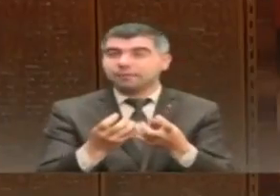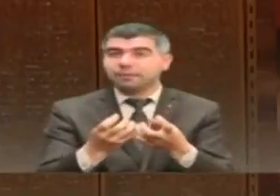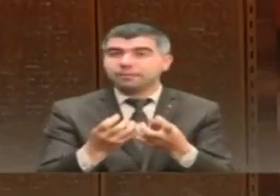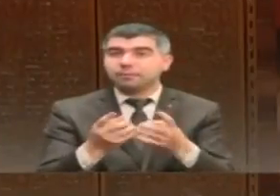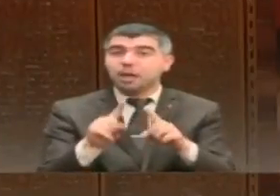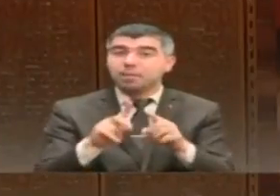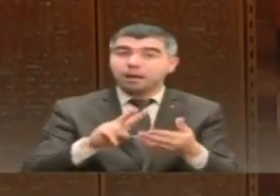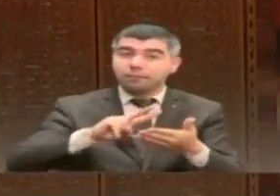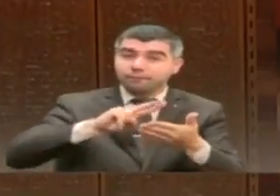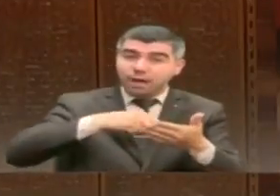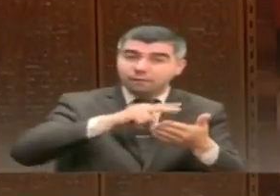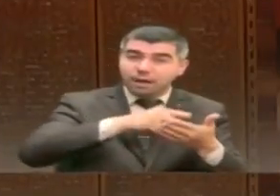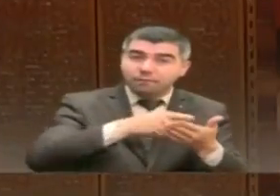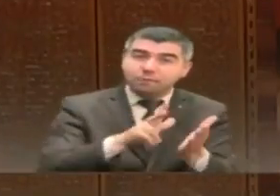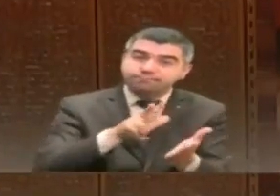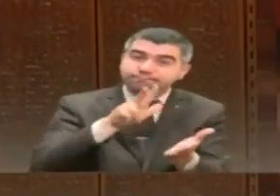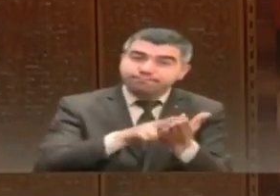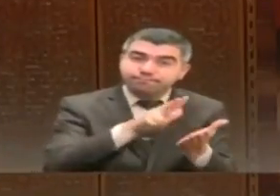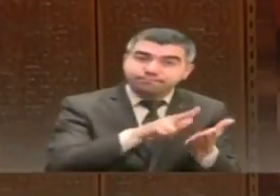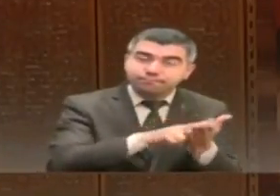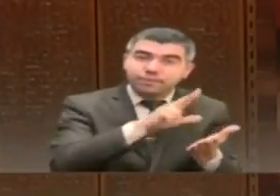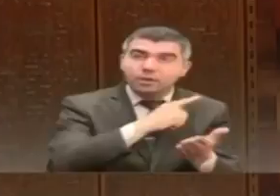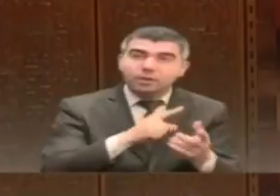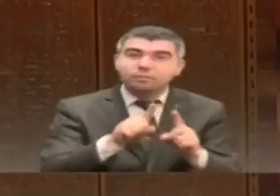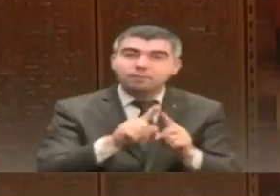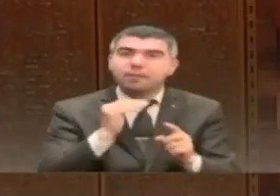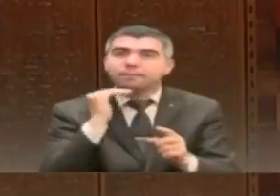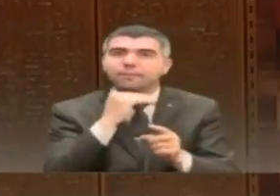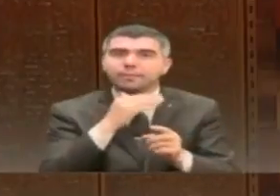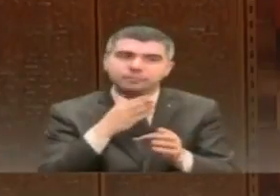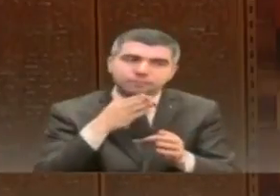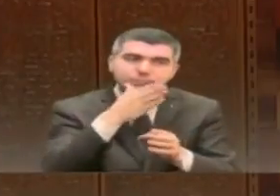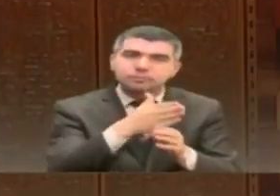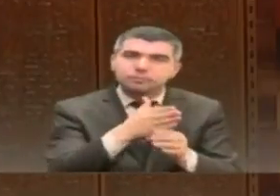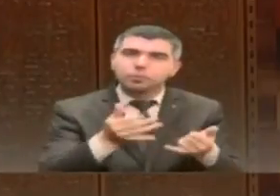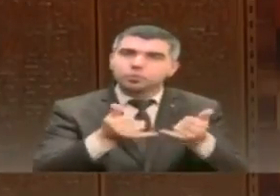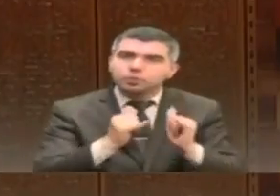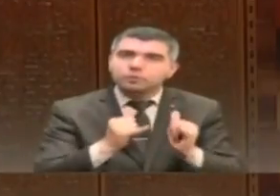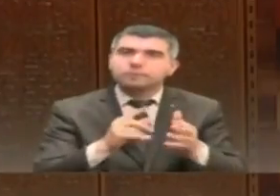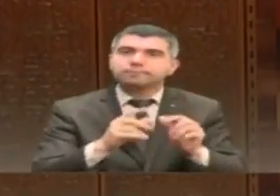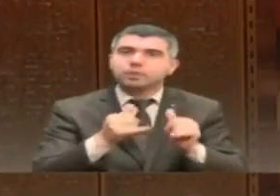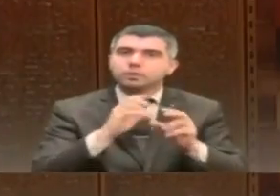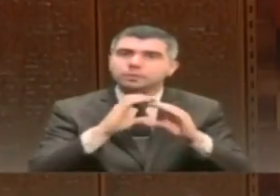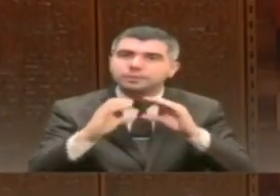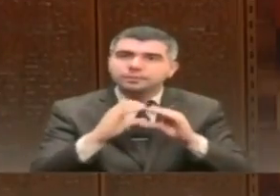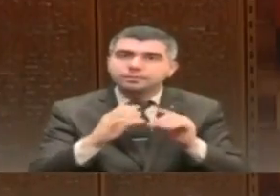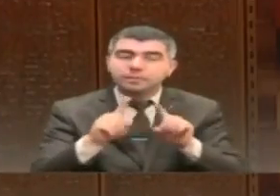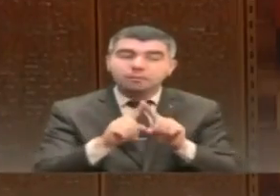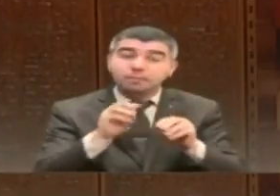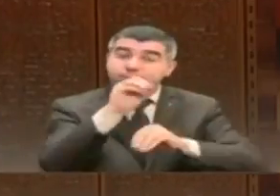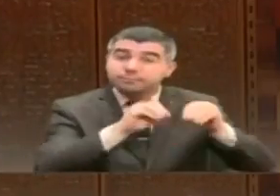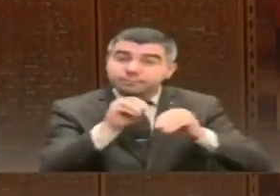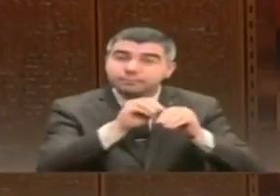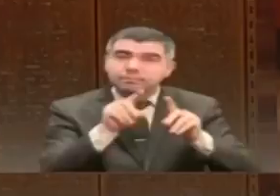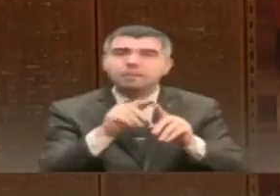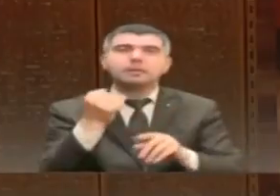توقيعات الاتفاقيات يسارع عدد من المسؤولين إلى توقيعها، لكن عندما عند الإنجاز يقع هذا